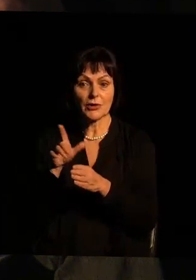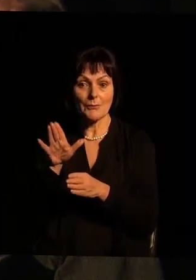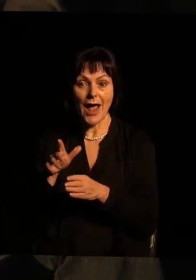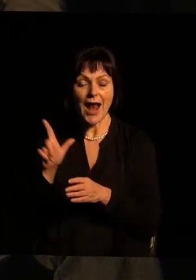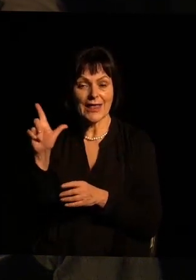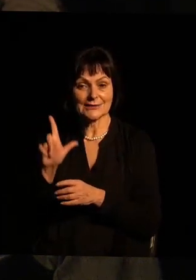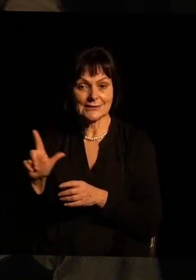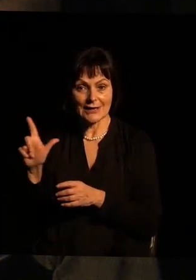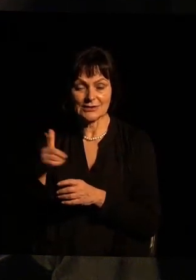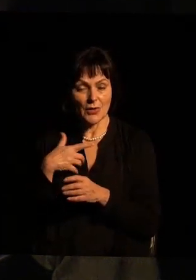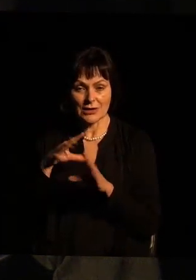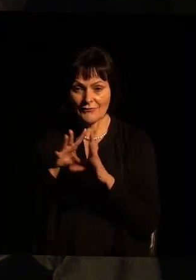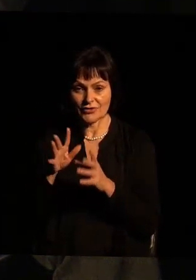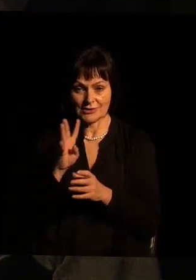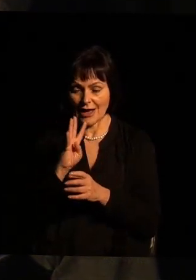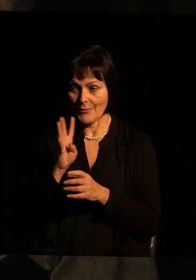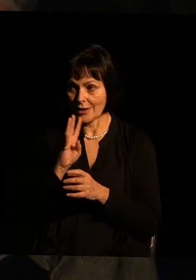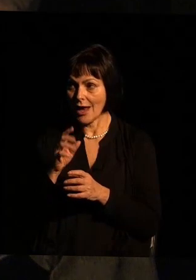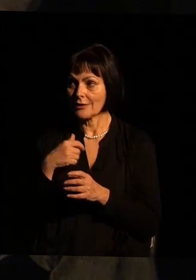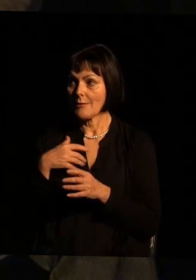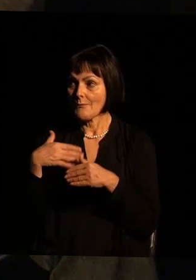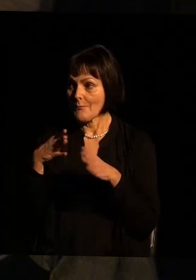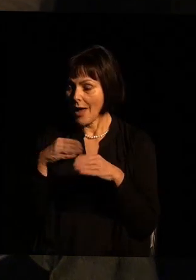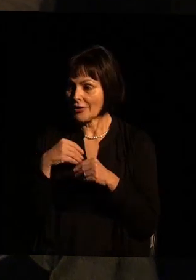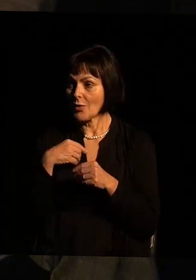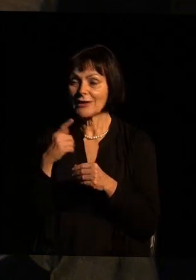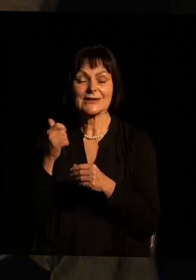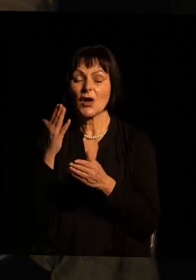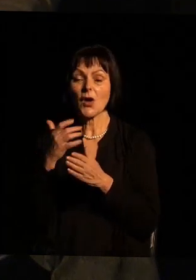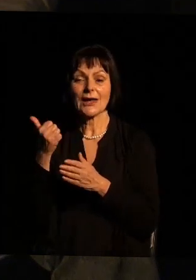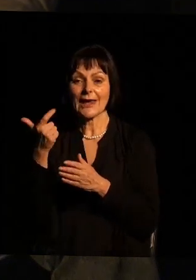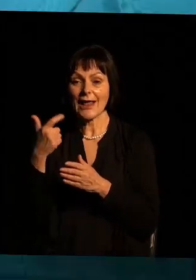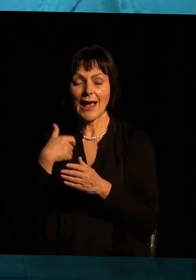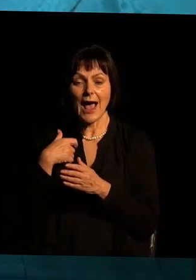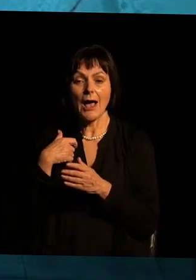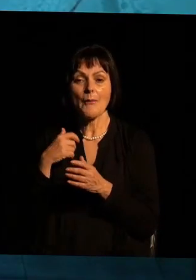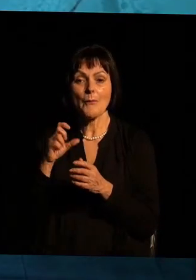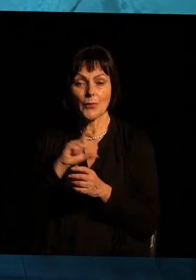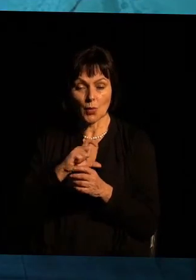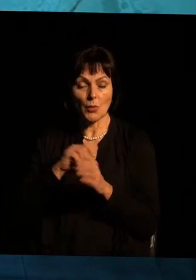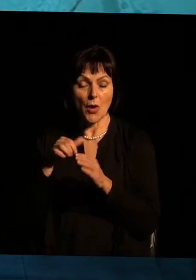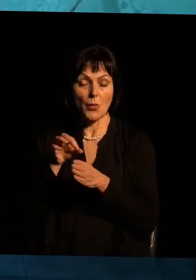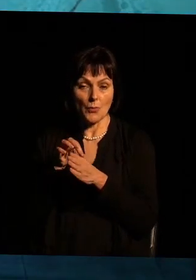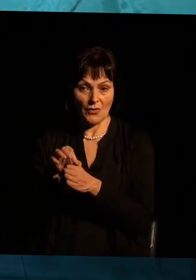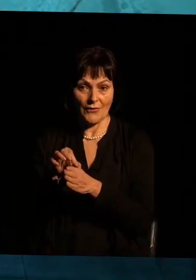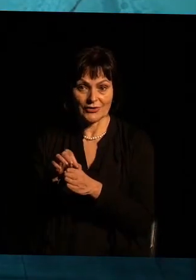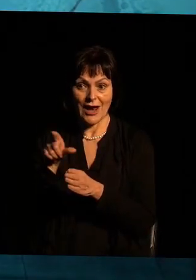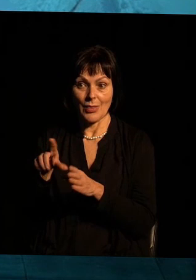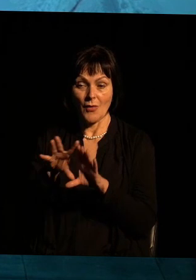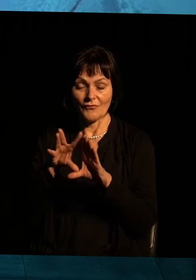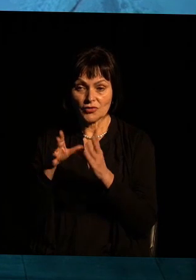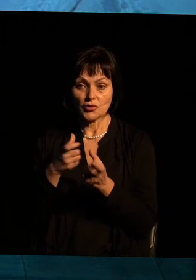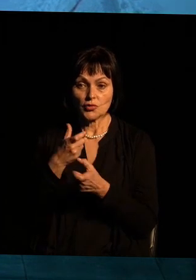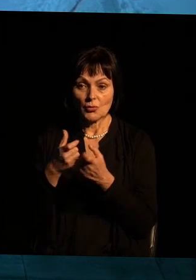tą licencję, bo nie wszyscy Amerykanie przewodnicy uzyskują, jest tylko kilka agencji, oni mogą prowadzić. Natomiast to wszystko, co